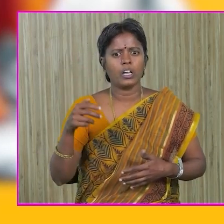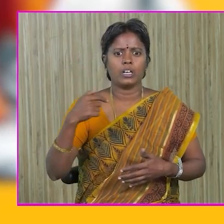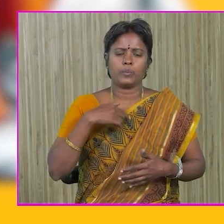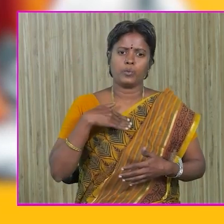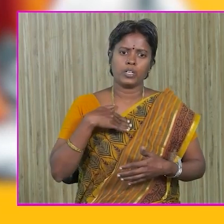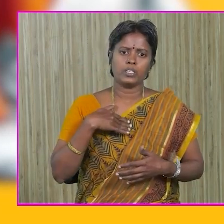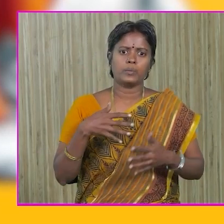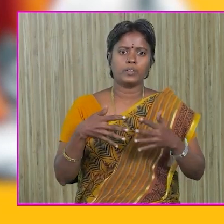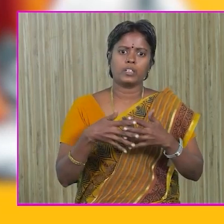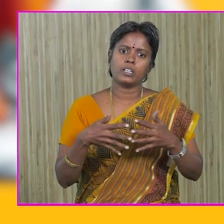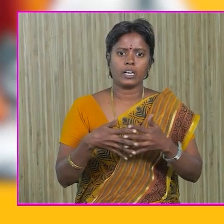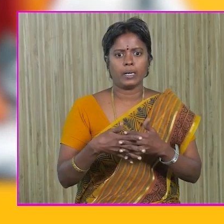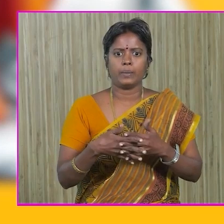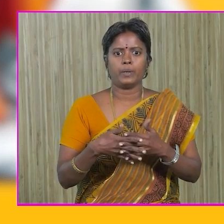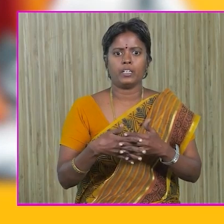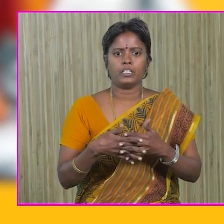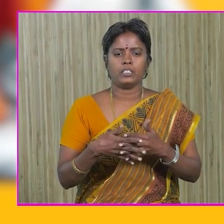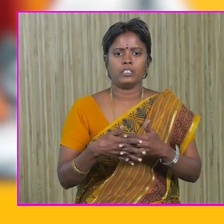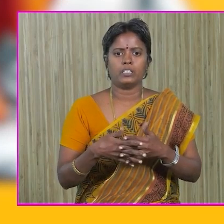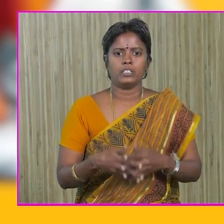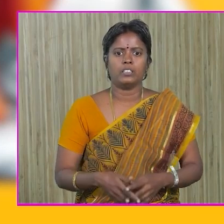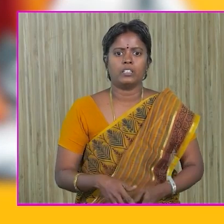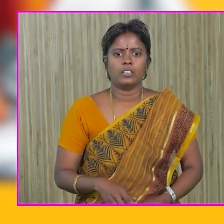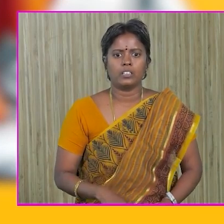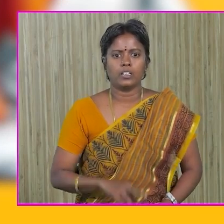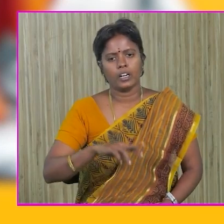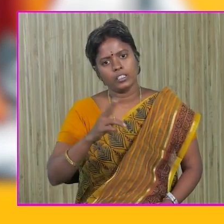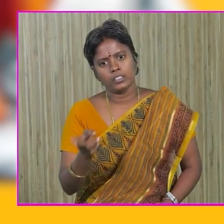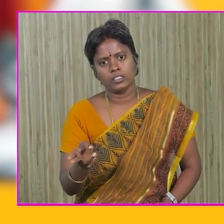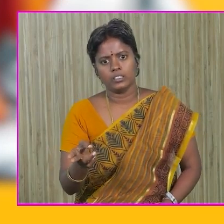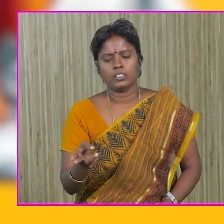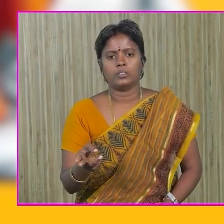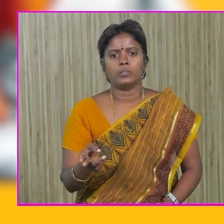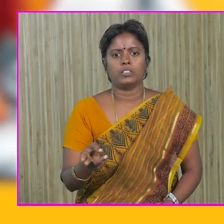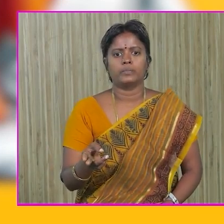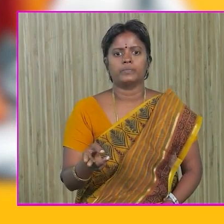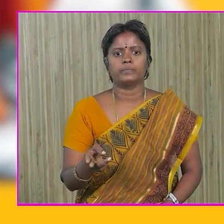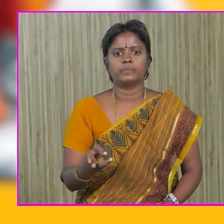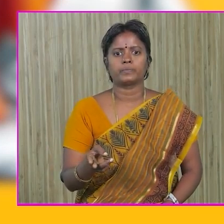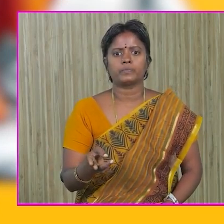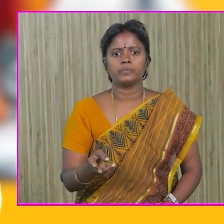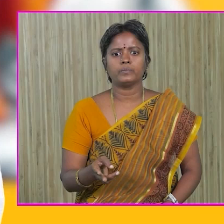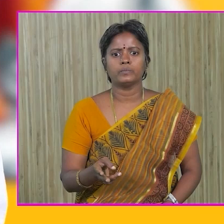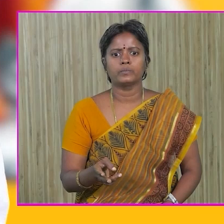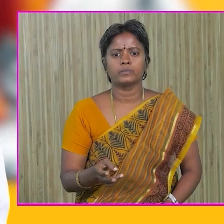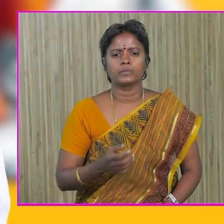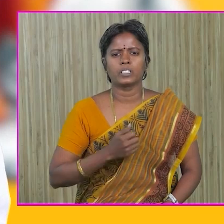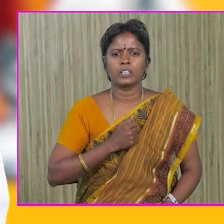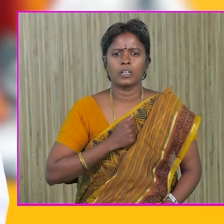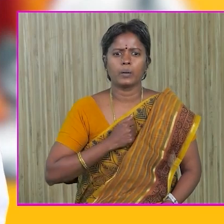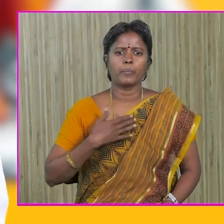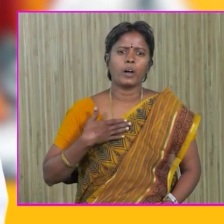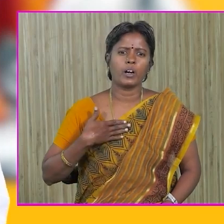எவரோ அவரே உண்மையான நண்பர். அடுத்த திருக்குறள் போவோம். அடுத்த திருக்குறள் மானம் என்னும்